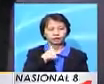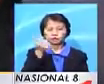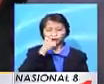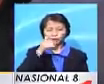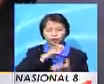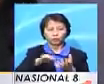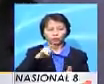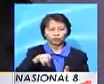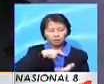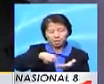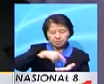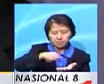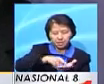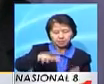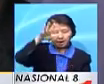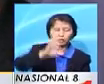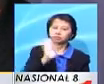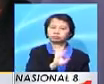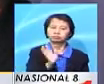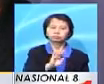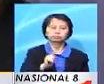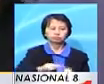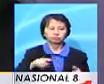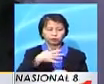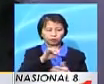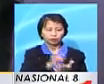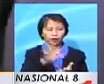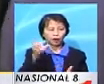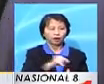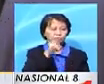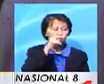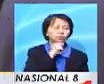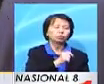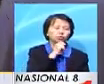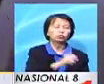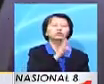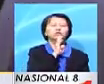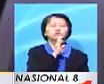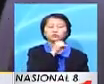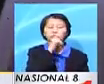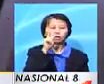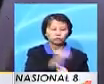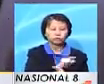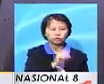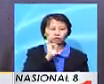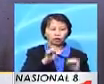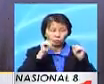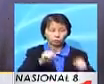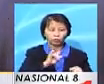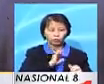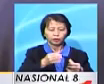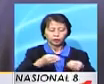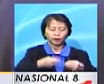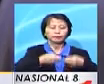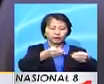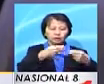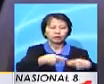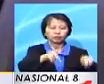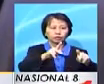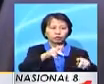Jadi nak bayar-bayar lebih. Lepas tu, tak boleh perform. Lepas tu, ambil veteran-veteran pun tak guna. So, jadi kalau boleh, saya nak bagi peluang